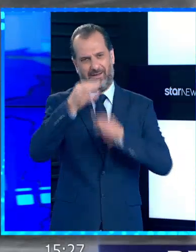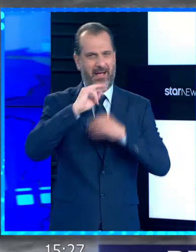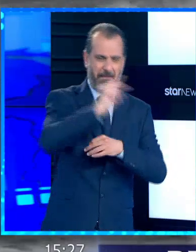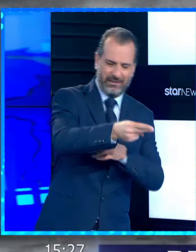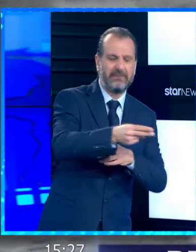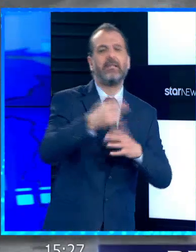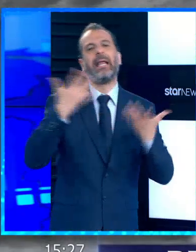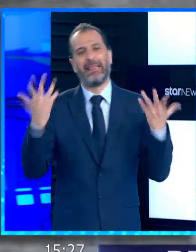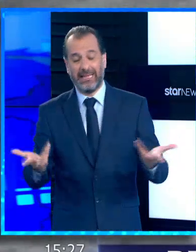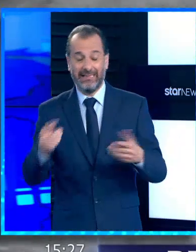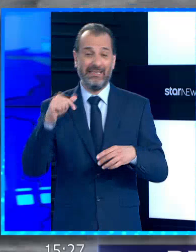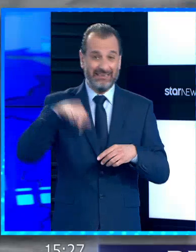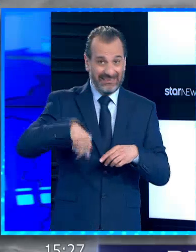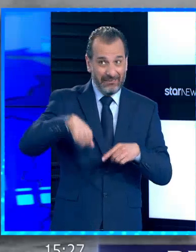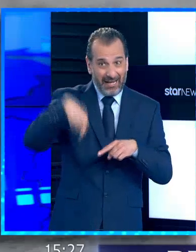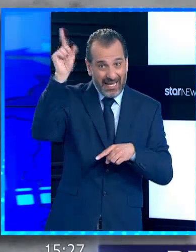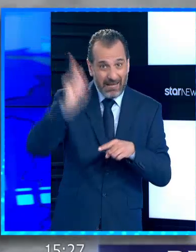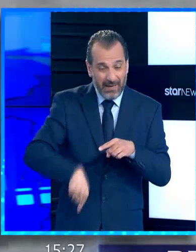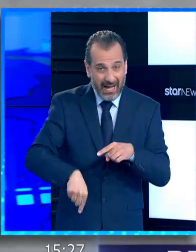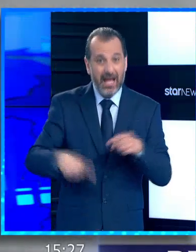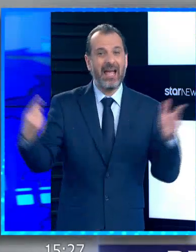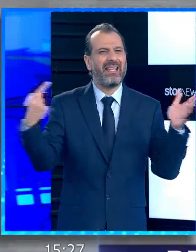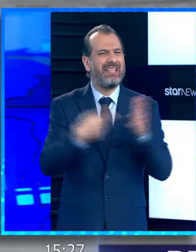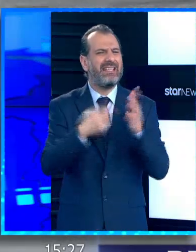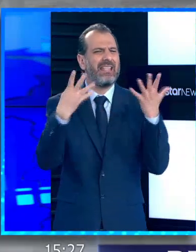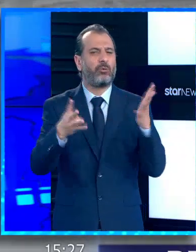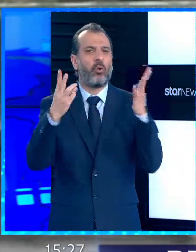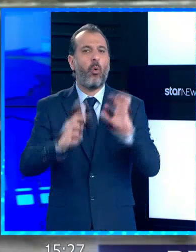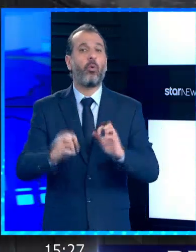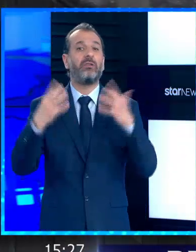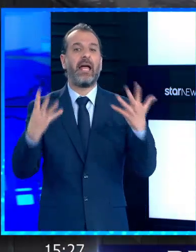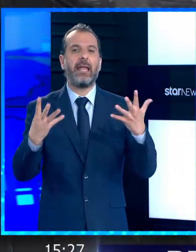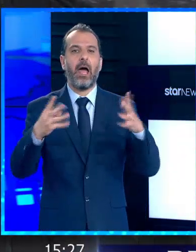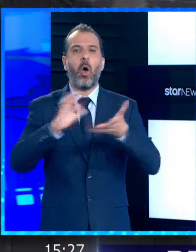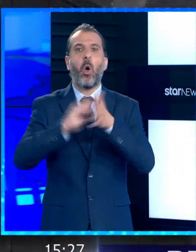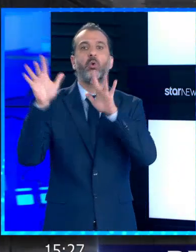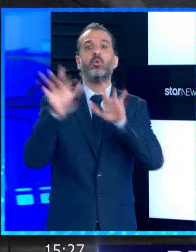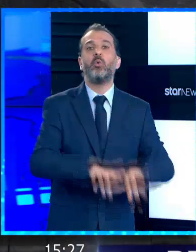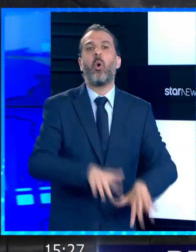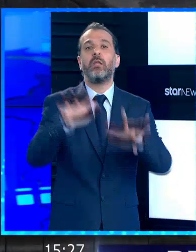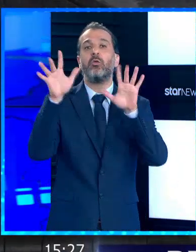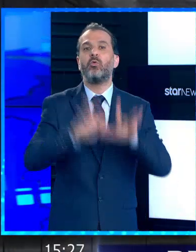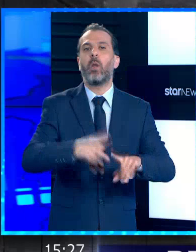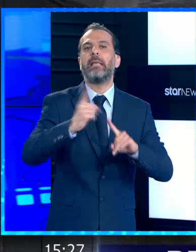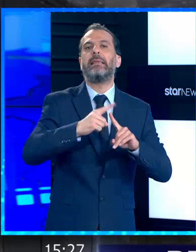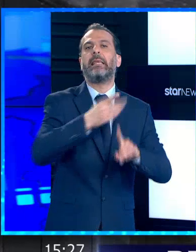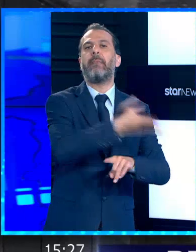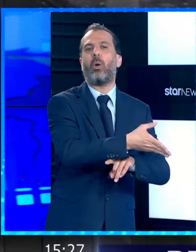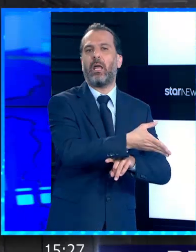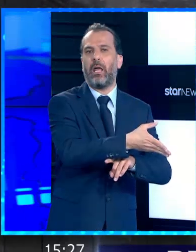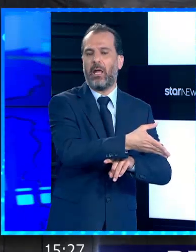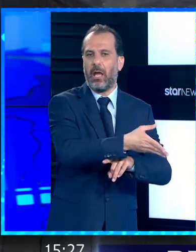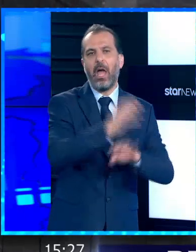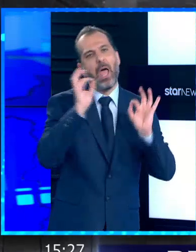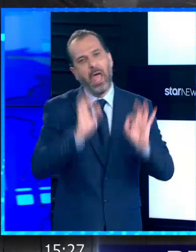να σημειώσω ότι σαν σήμερα το 1989 χιόνιζε μέσα στην Τρίπολη με μόλις ένα βαθμό Κελσίου. Έχει